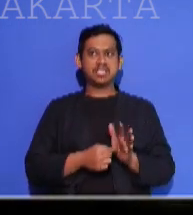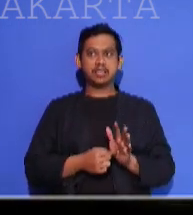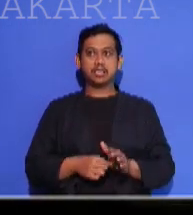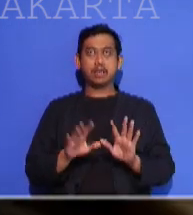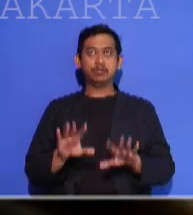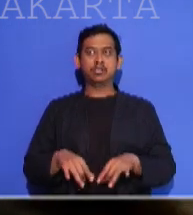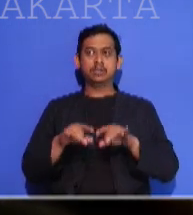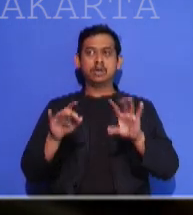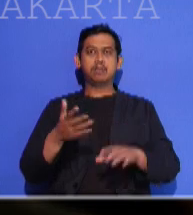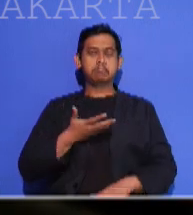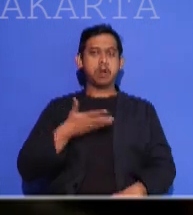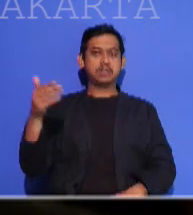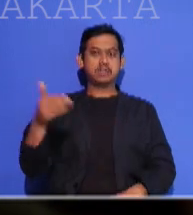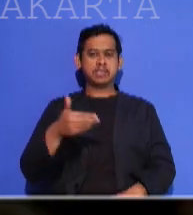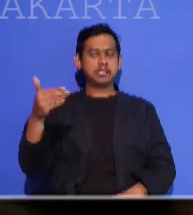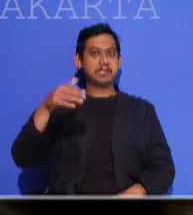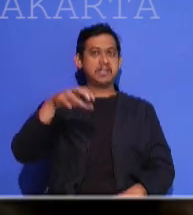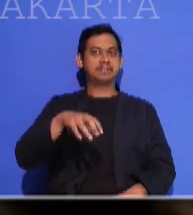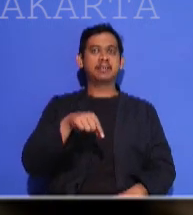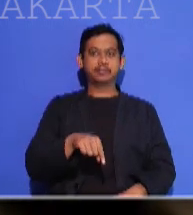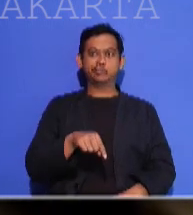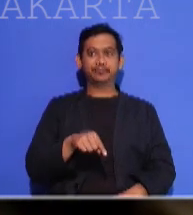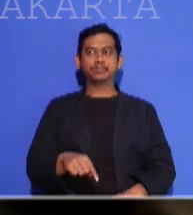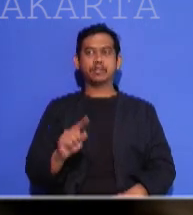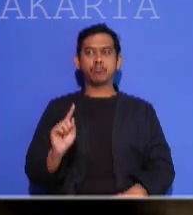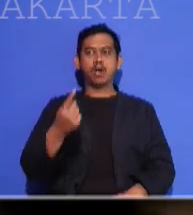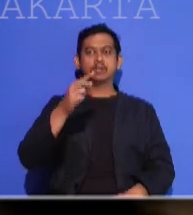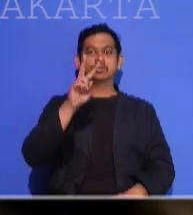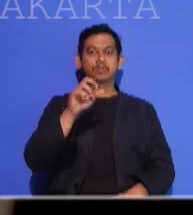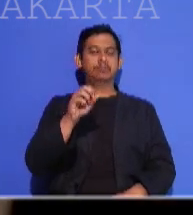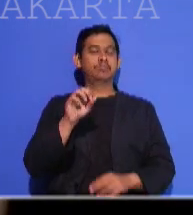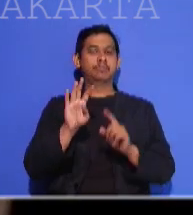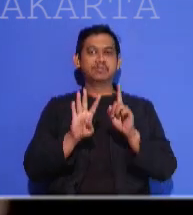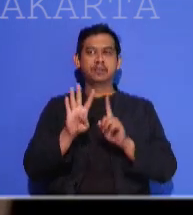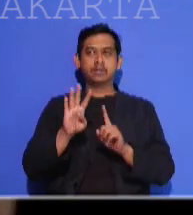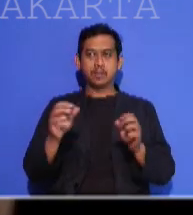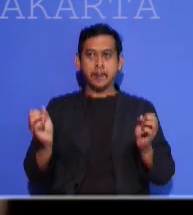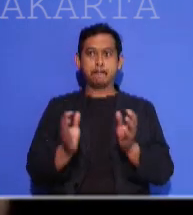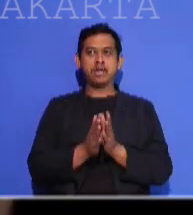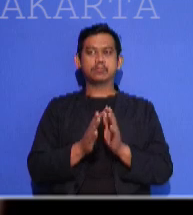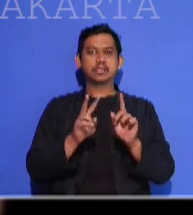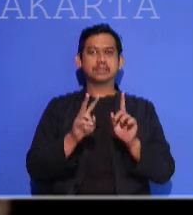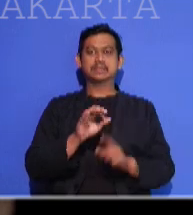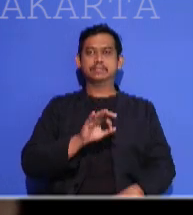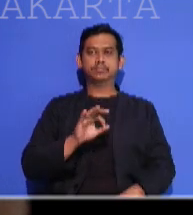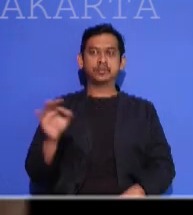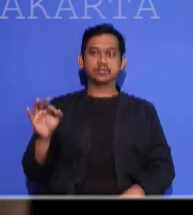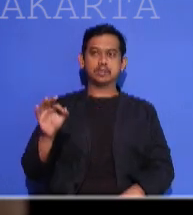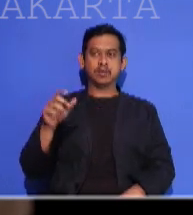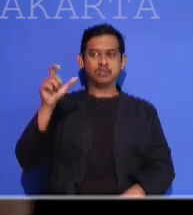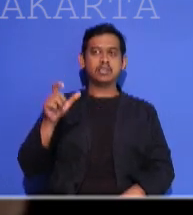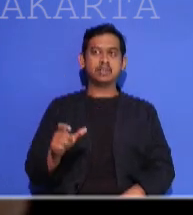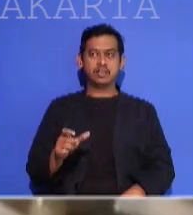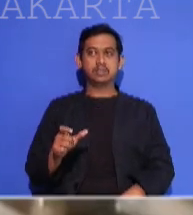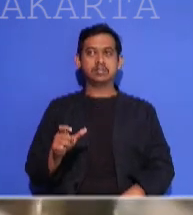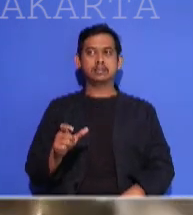Australia sejak langsung pada 2014 sudah ada lebih dari 12.000 pelajar Australia datang dan belajar di